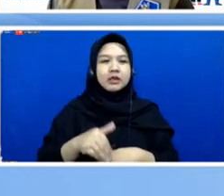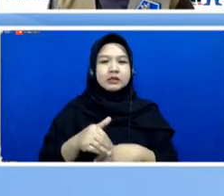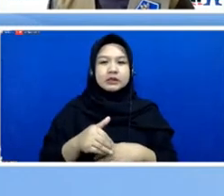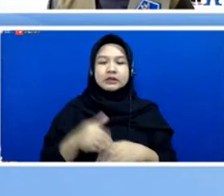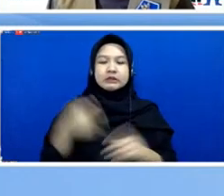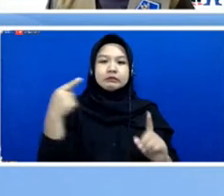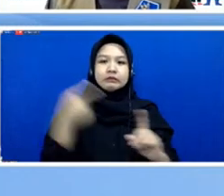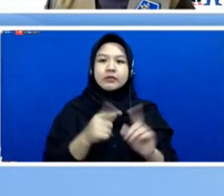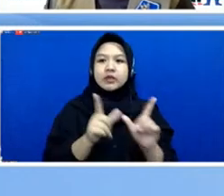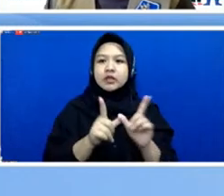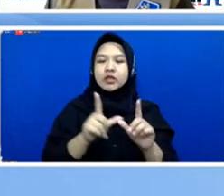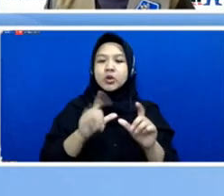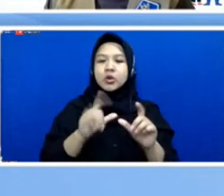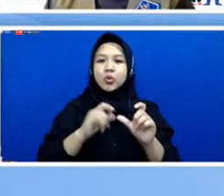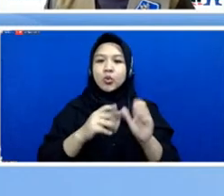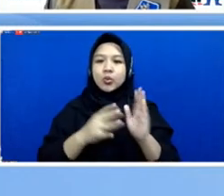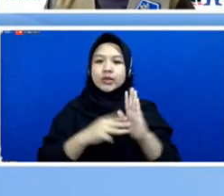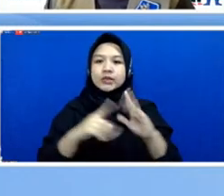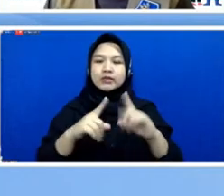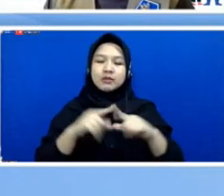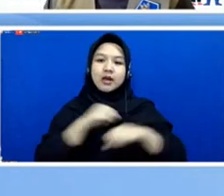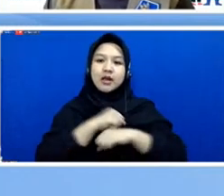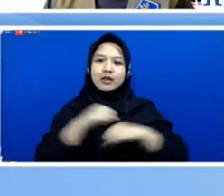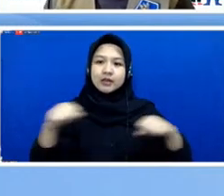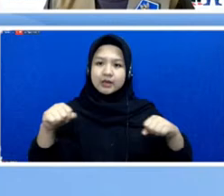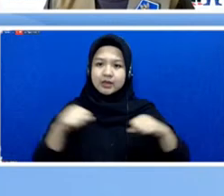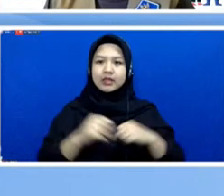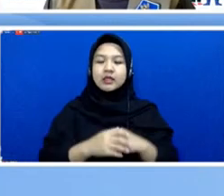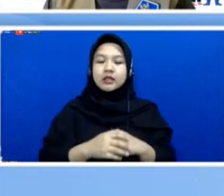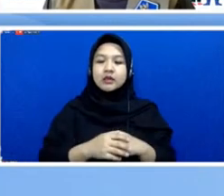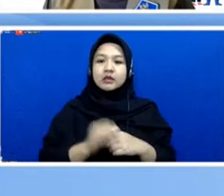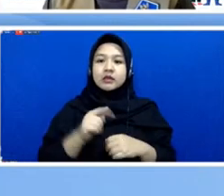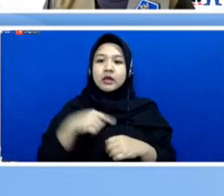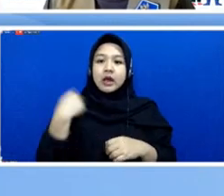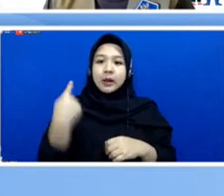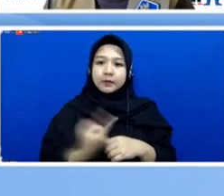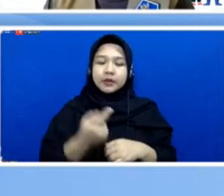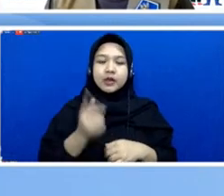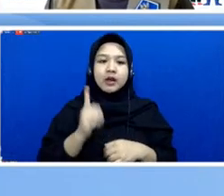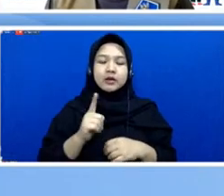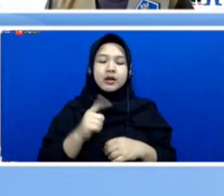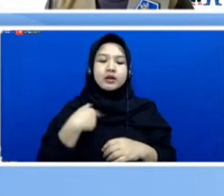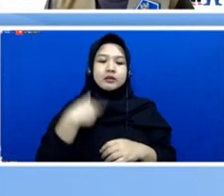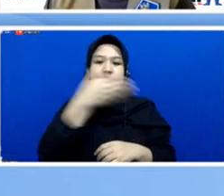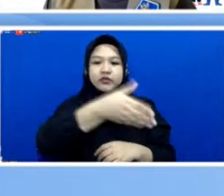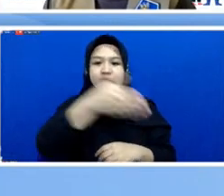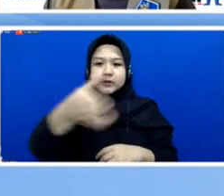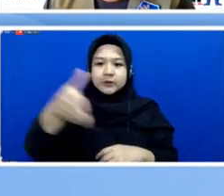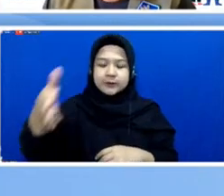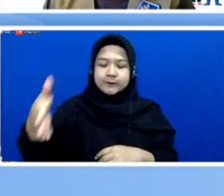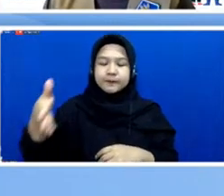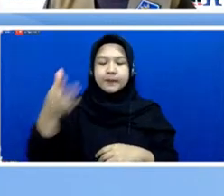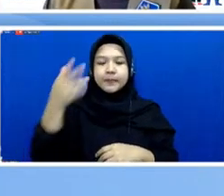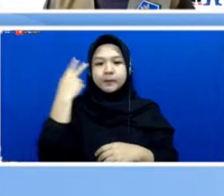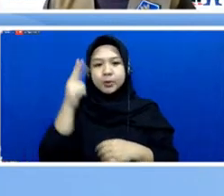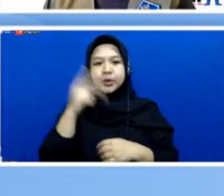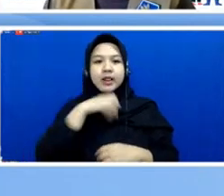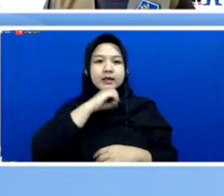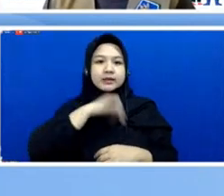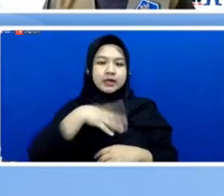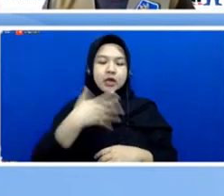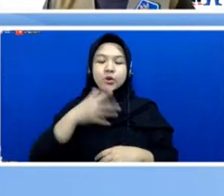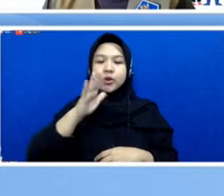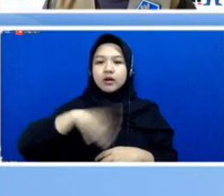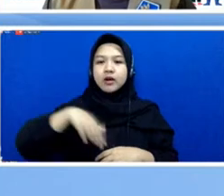pada Wisma Atlet ya, RSDC Wisma Atlet, di mana kami melakukan visitasi terhadap lansia dan